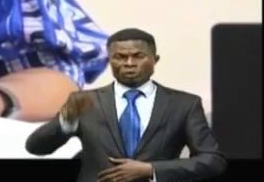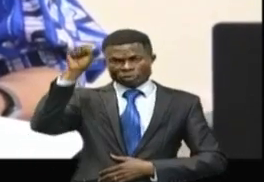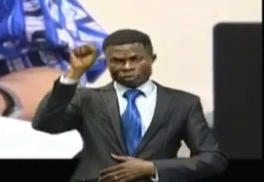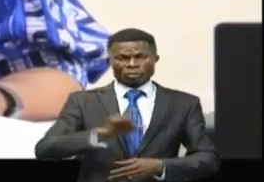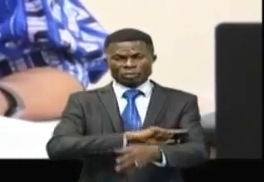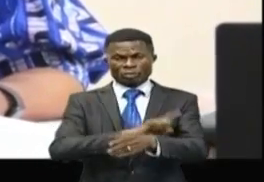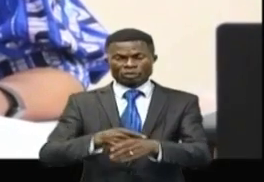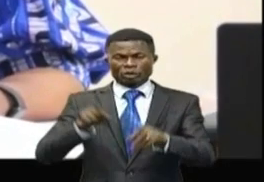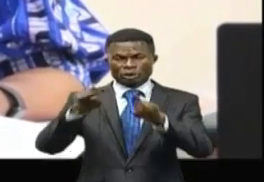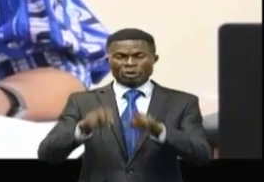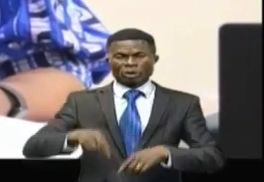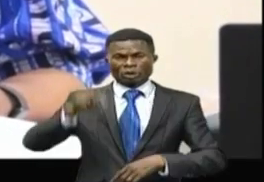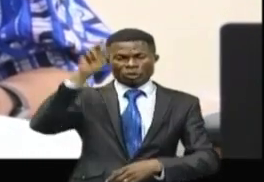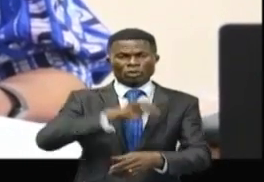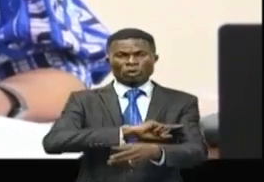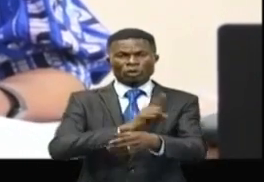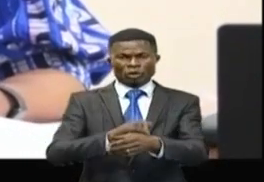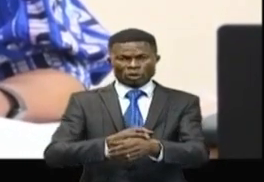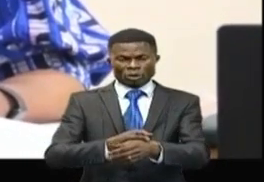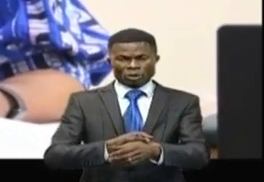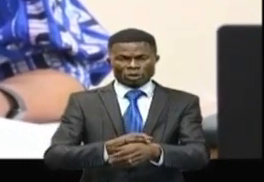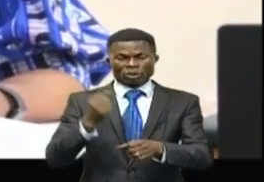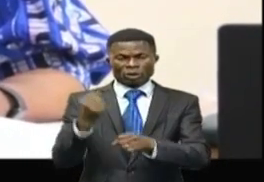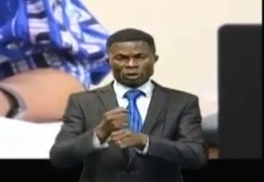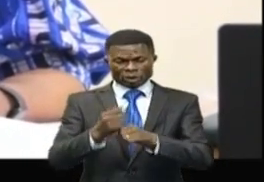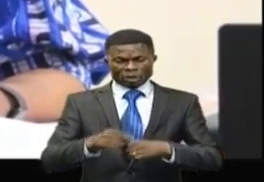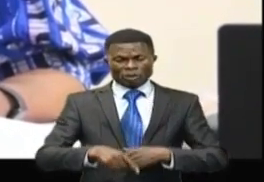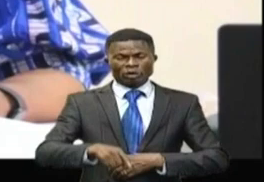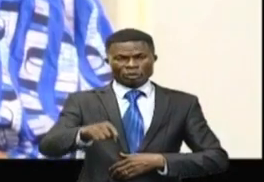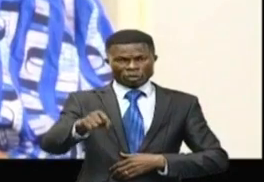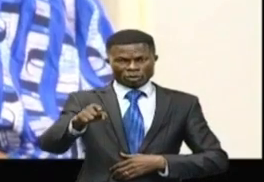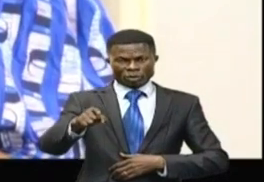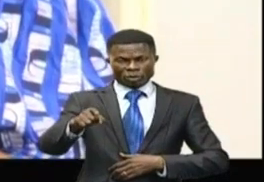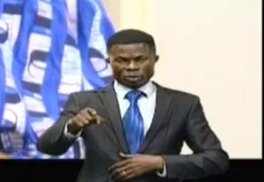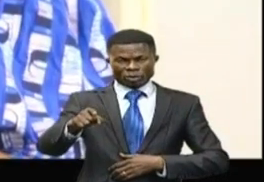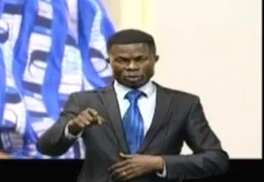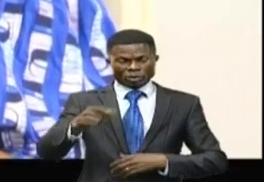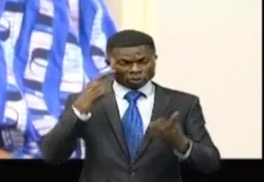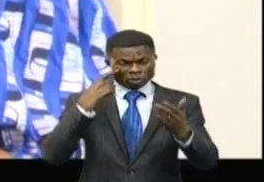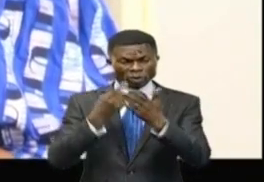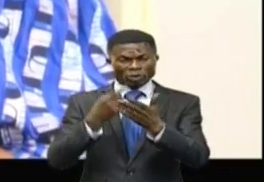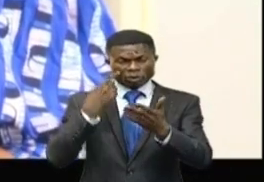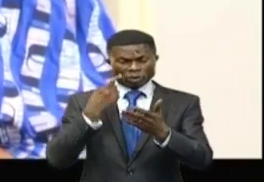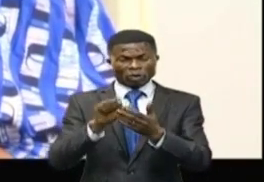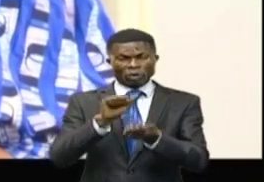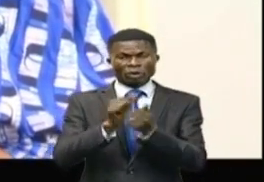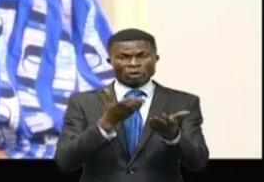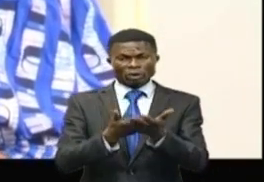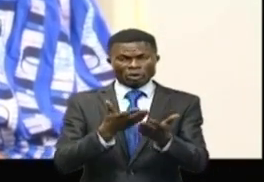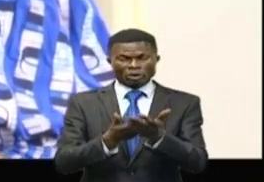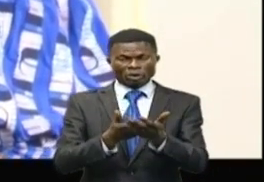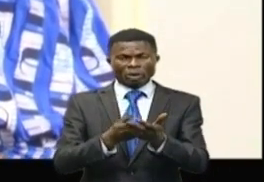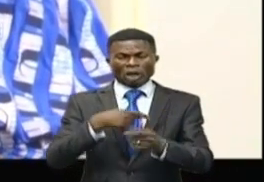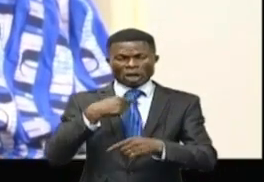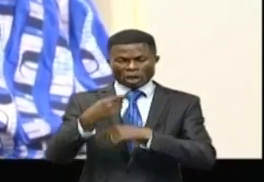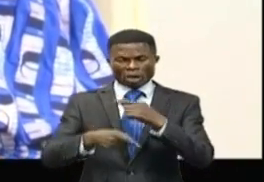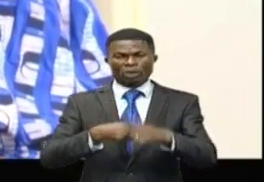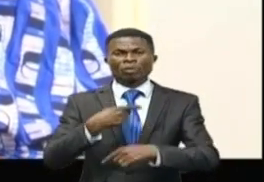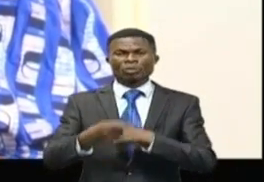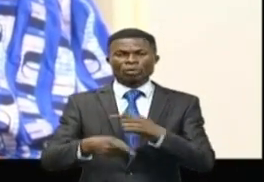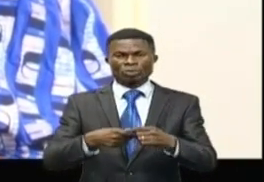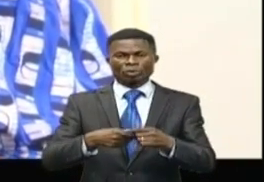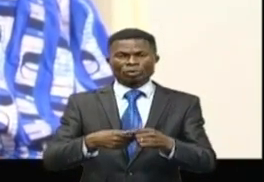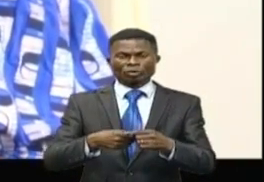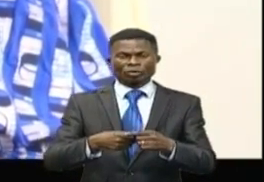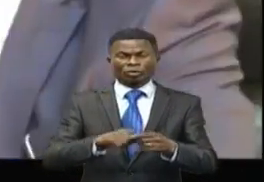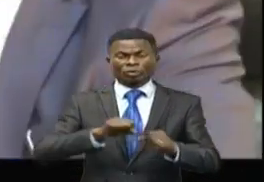et du nord-kivu la procédure en cours et à la constatation des faits en procédant notamment à le